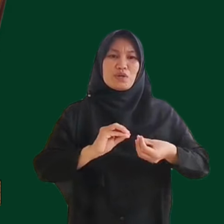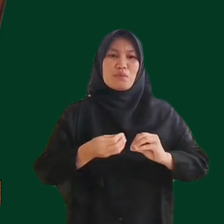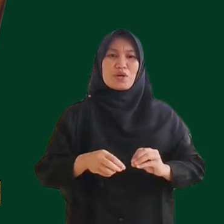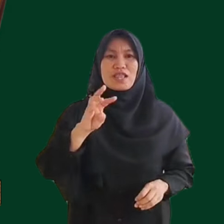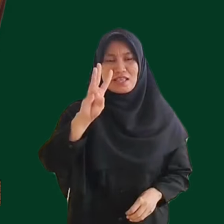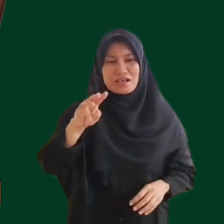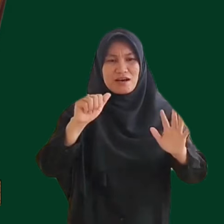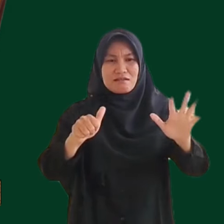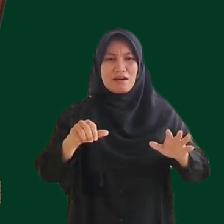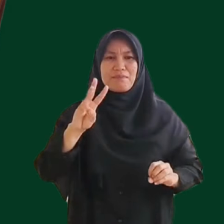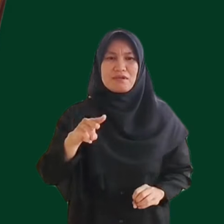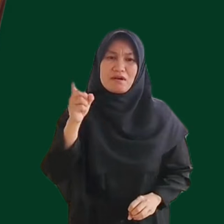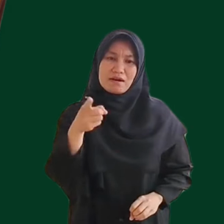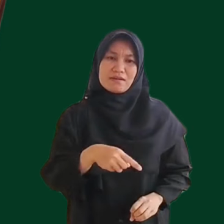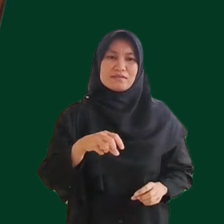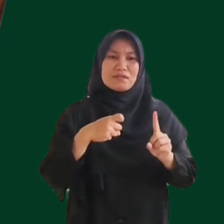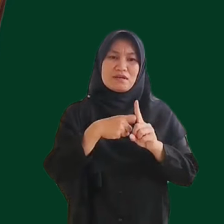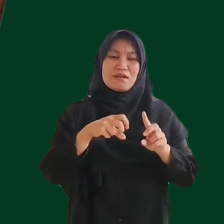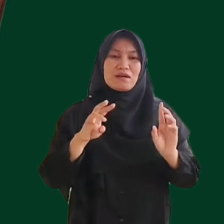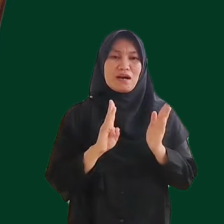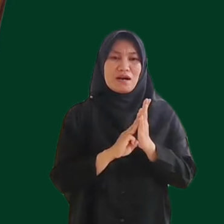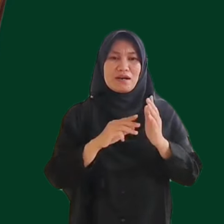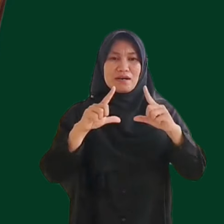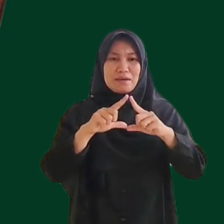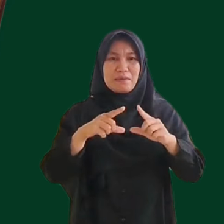Mahkamah Agung Republik Indonesia, Nomor